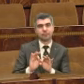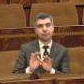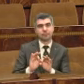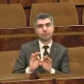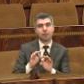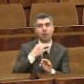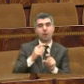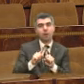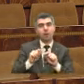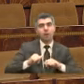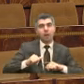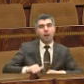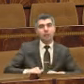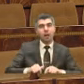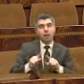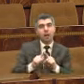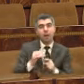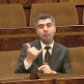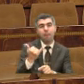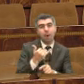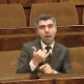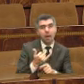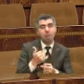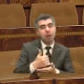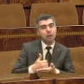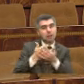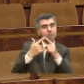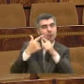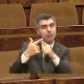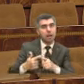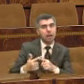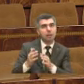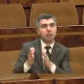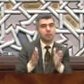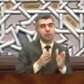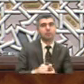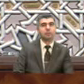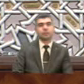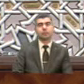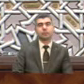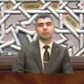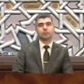ديال الوزاره ليس فقط في التاطير ولكن كذلك ماديا. وشكرا. هل من تعقيب اضافي اخر؟